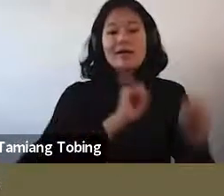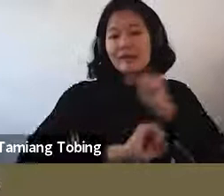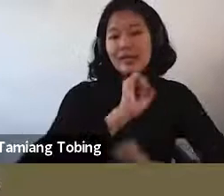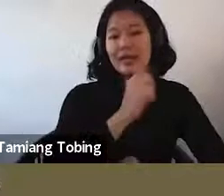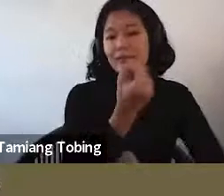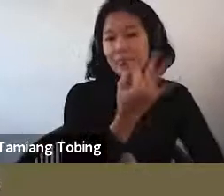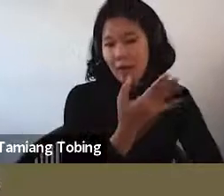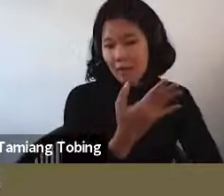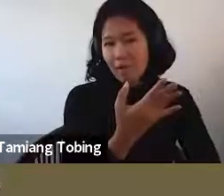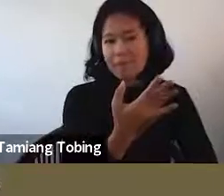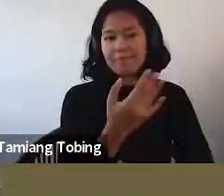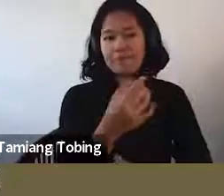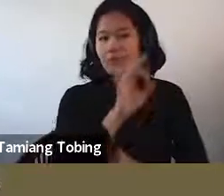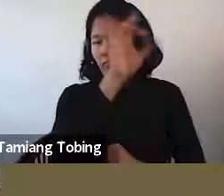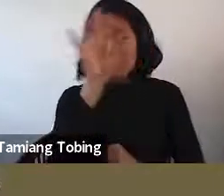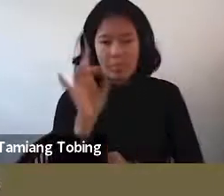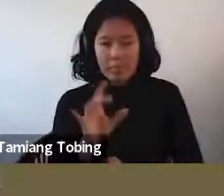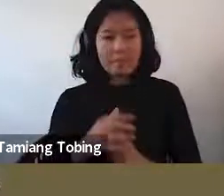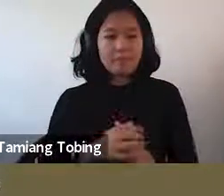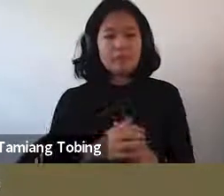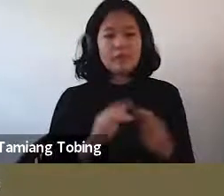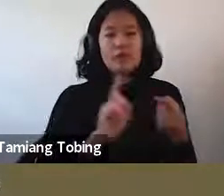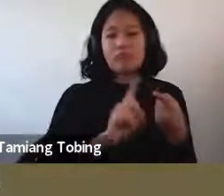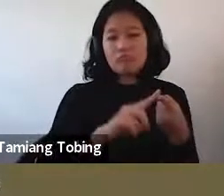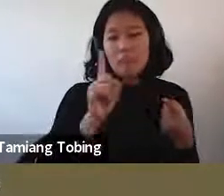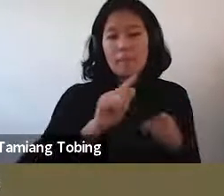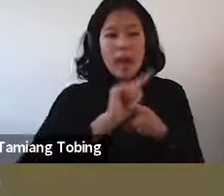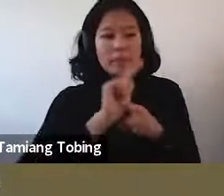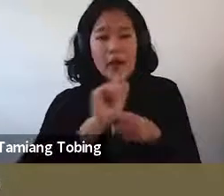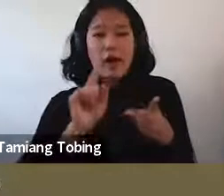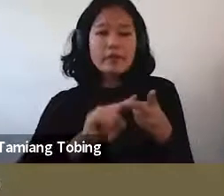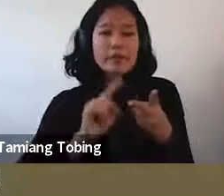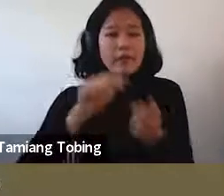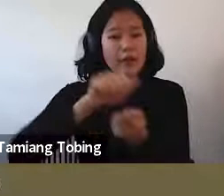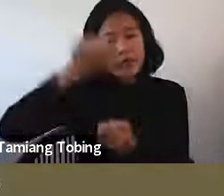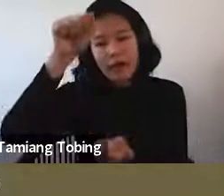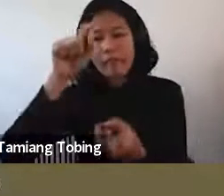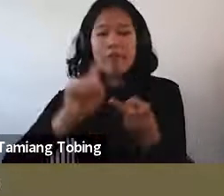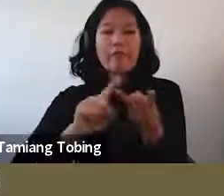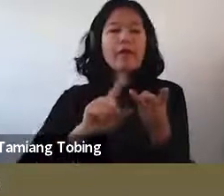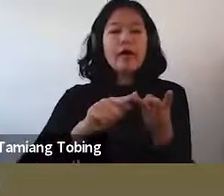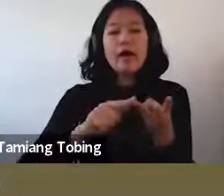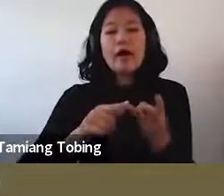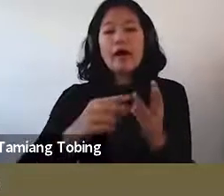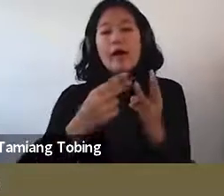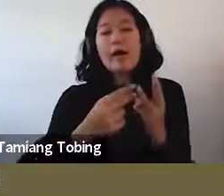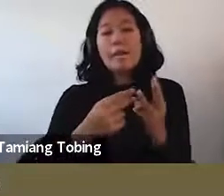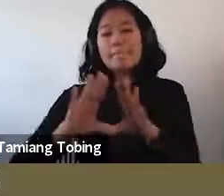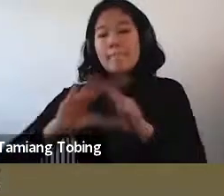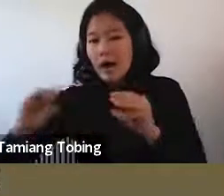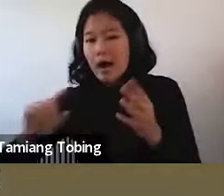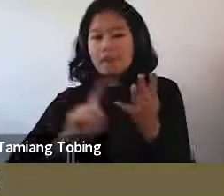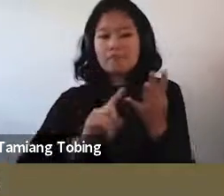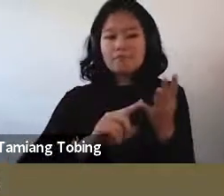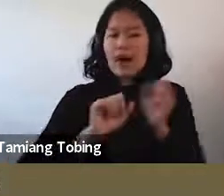ada macam-macam di situ, ketenagakerjaan, misalnya di situ ada pelatihan, ada sertifikasi, kemudian ada pemagangan,